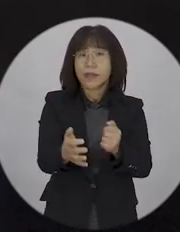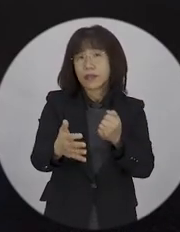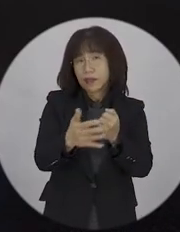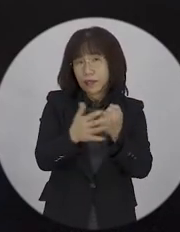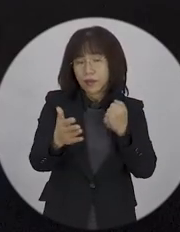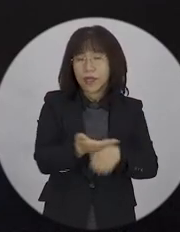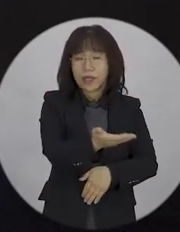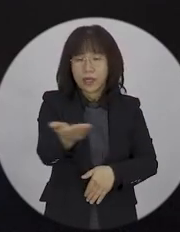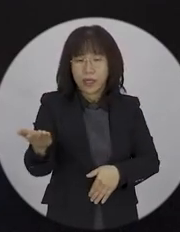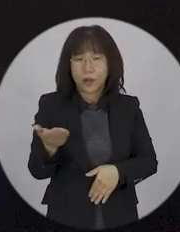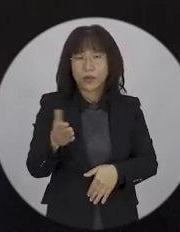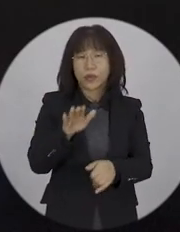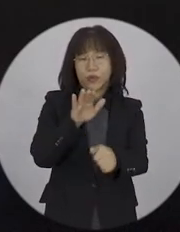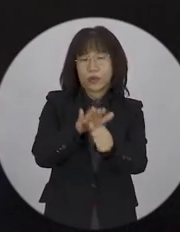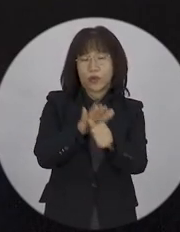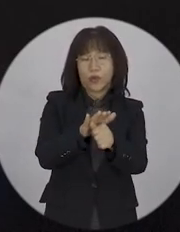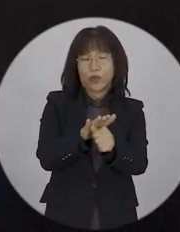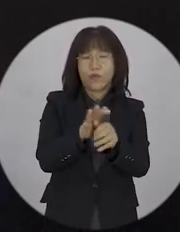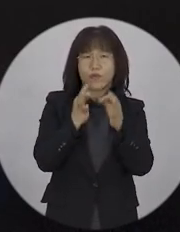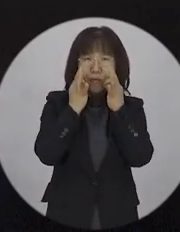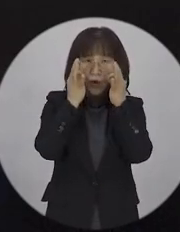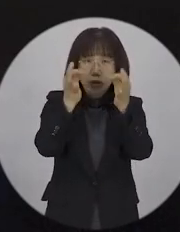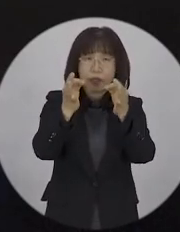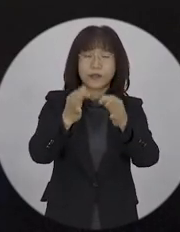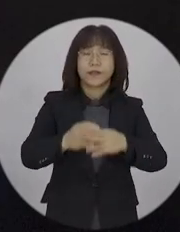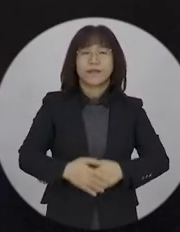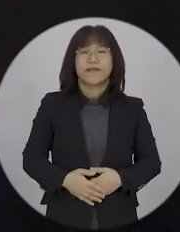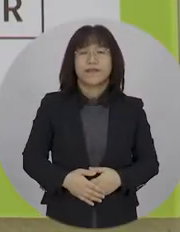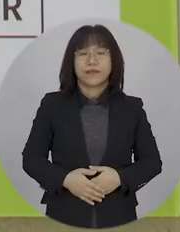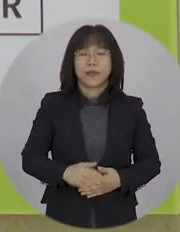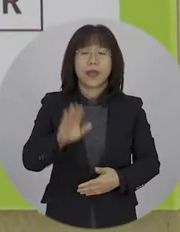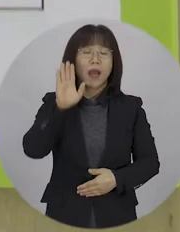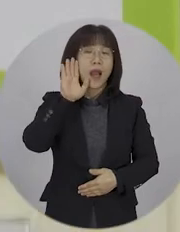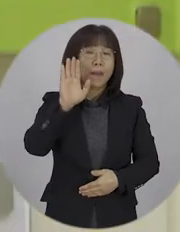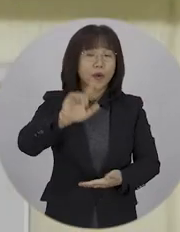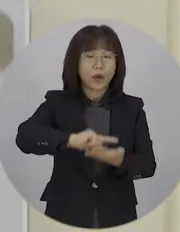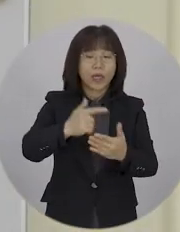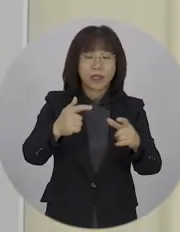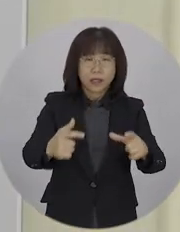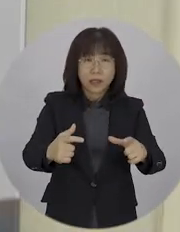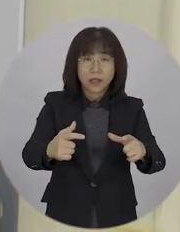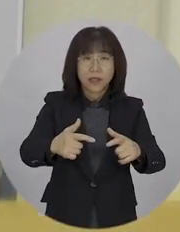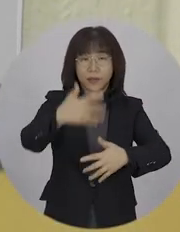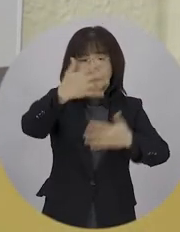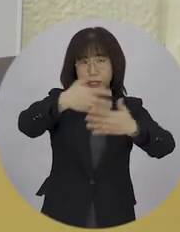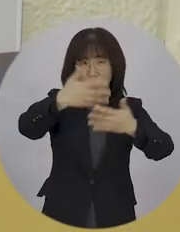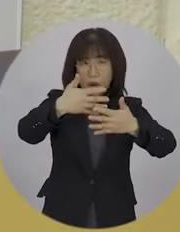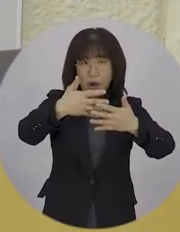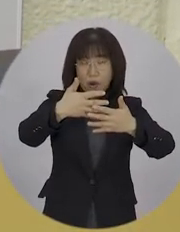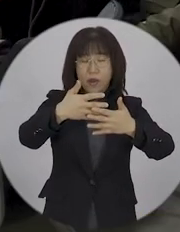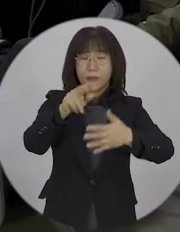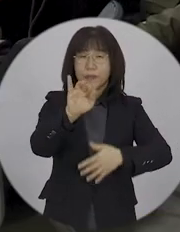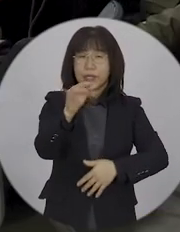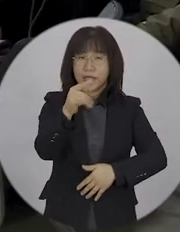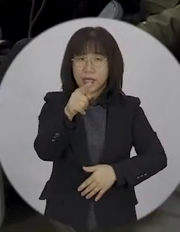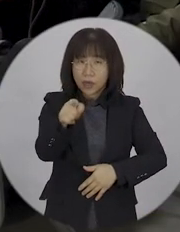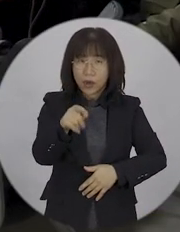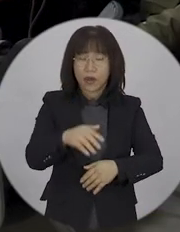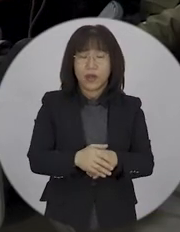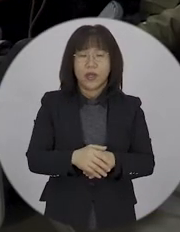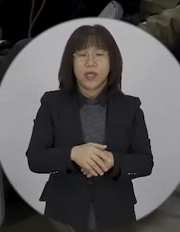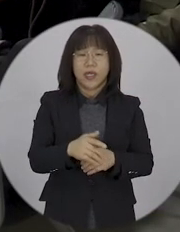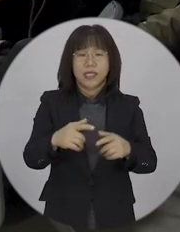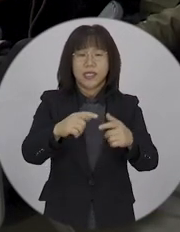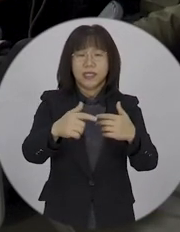되는 체험 프로그램 마련에 더욱 최선을 다하겠습니다. 아울러 강서구 영상미디어센터는 지역 주민들의